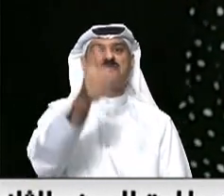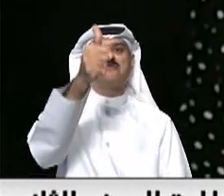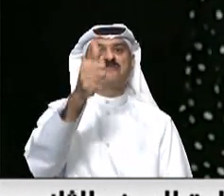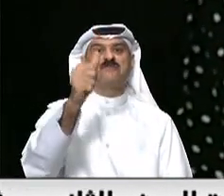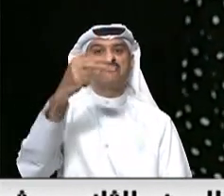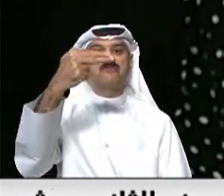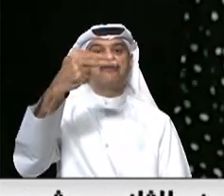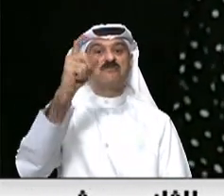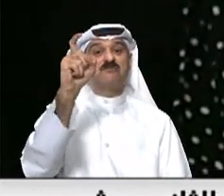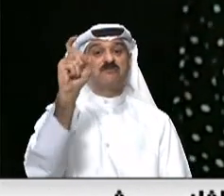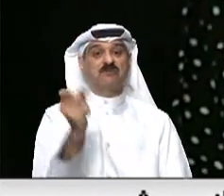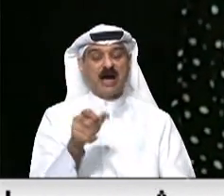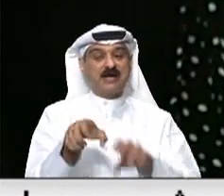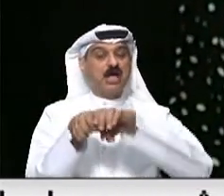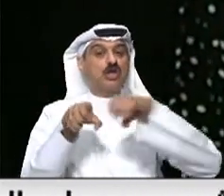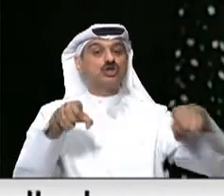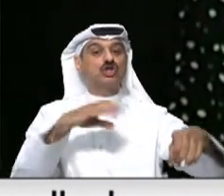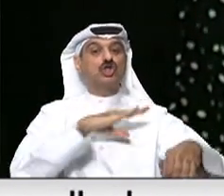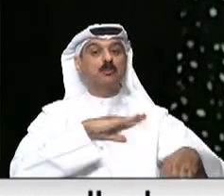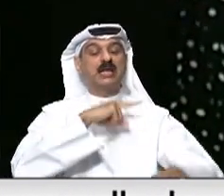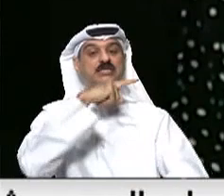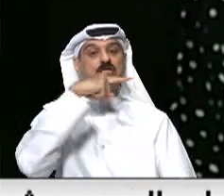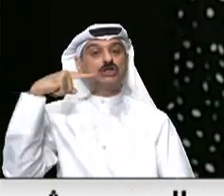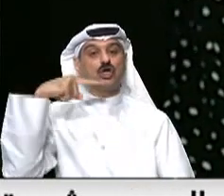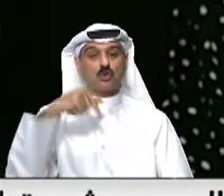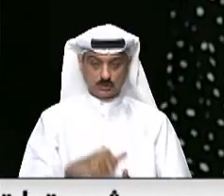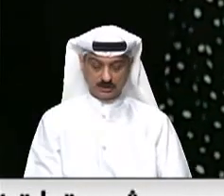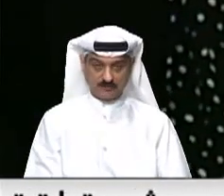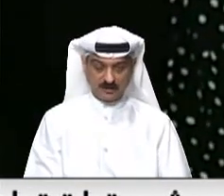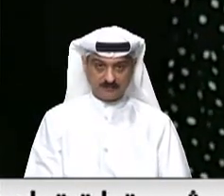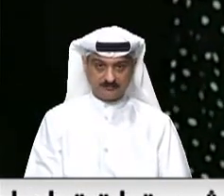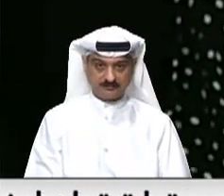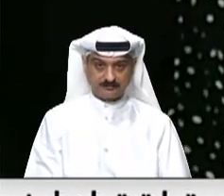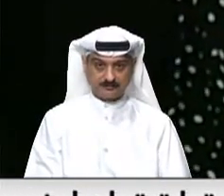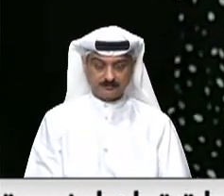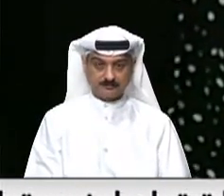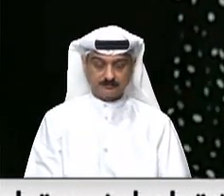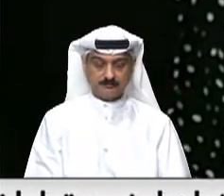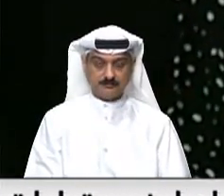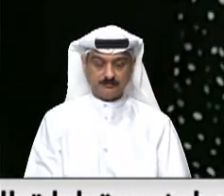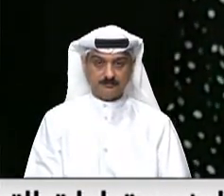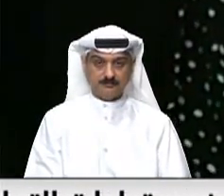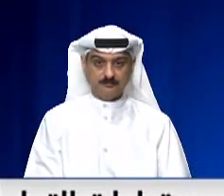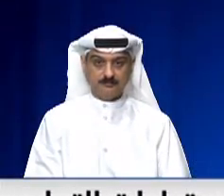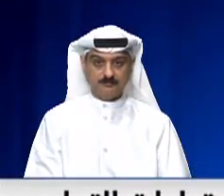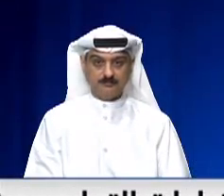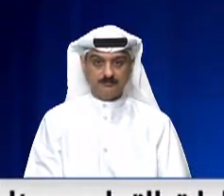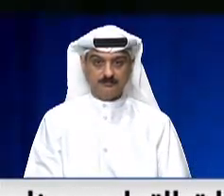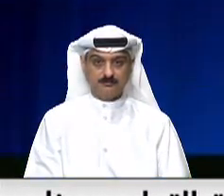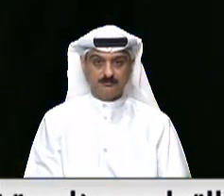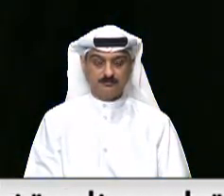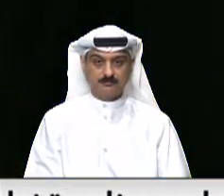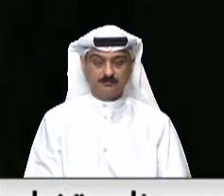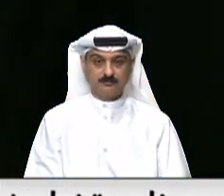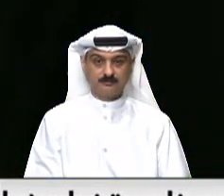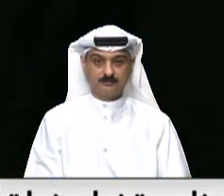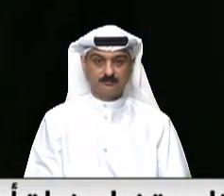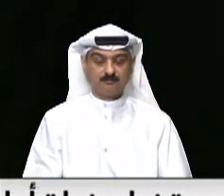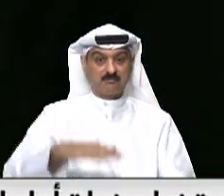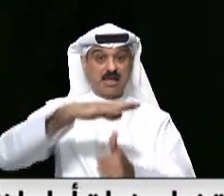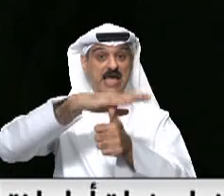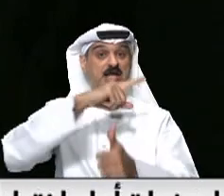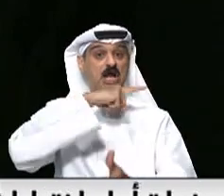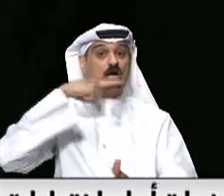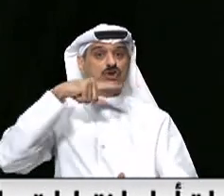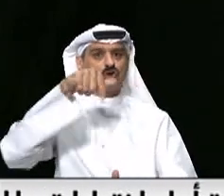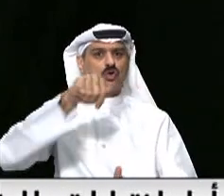ماذا سيحدث الآن؟ يعني الآن ما سيحدث هو سيتم إعادة هيكلة من الرئيس الروسي، يعني إن كان أثنى على